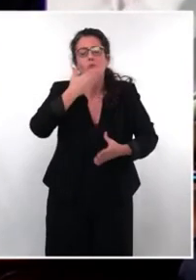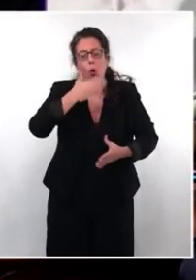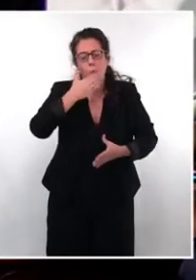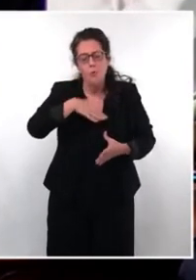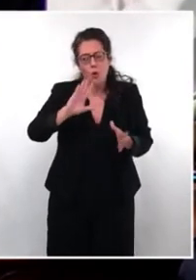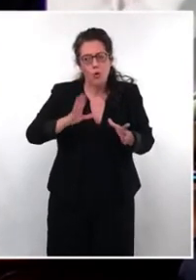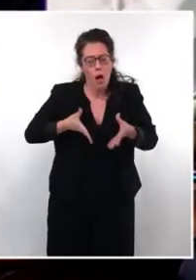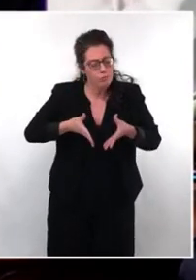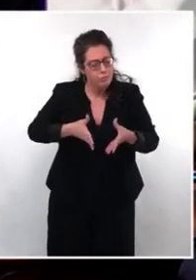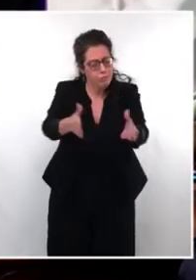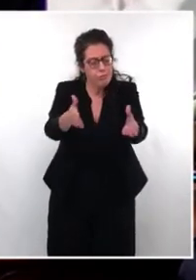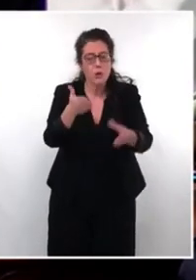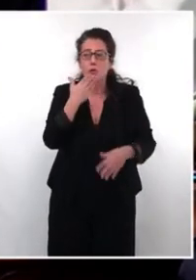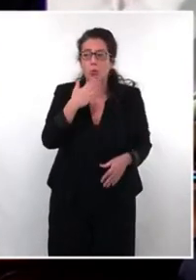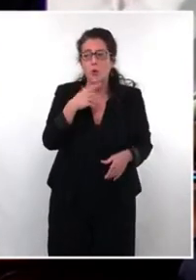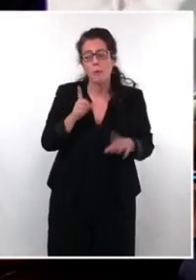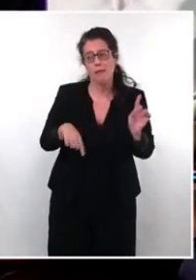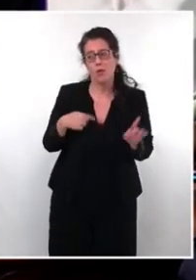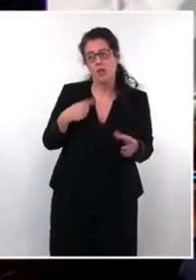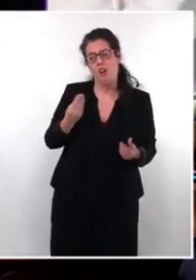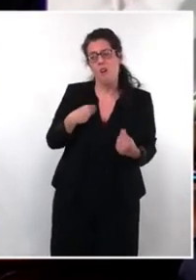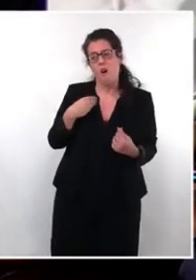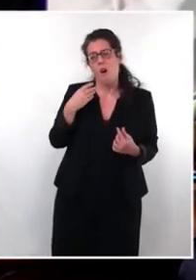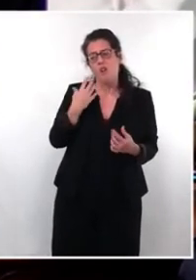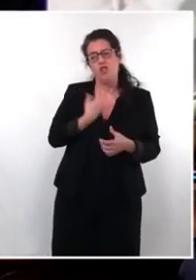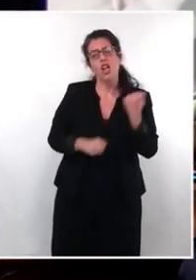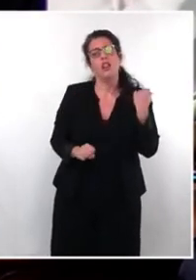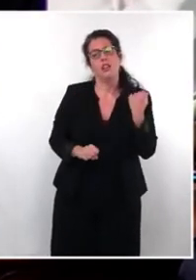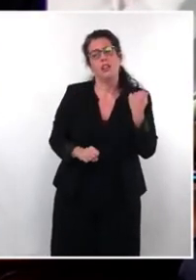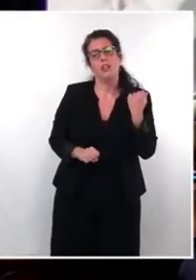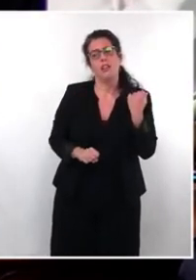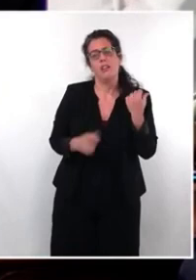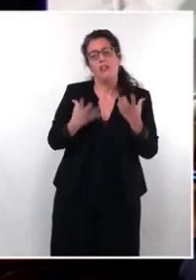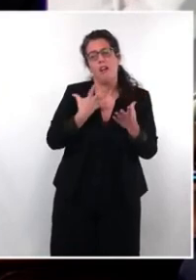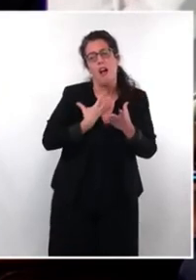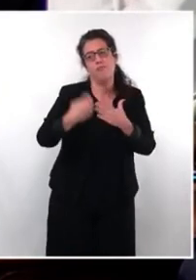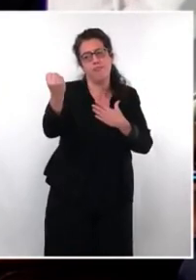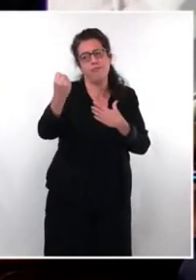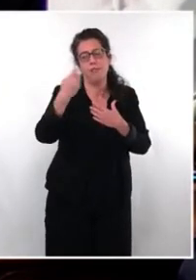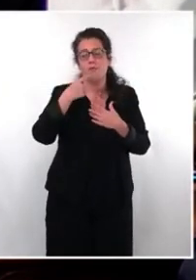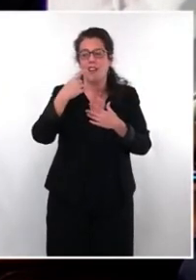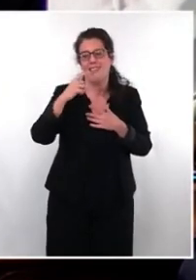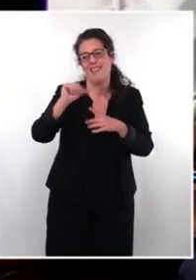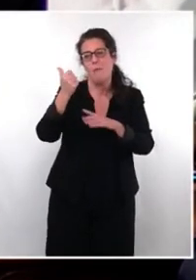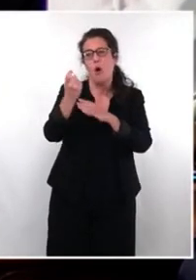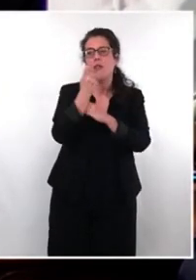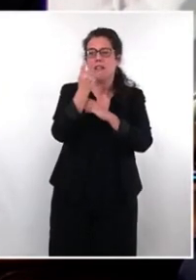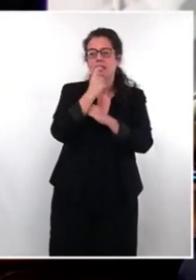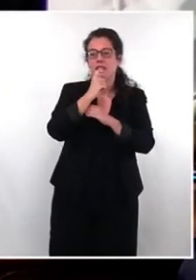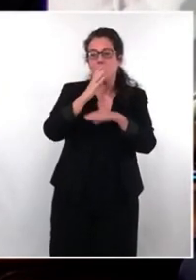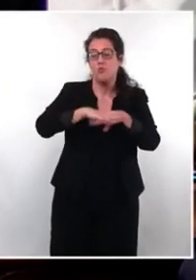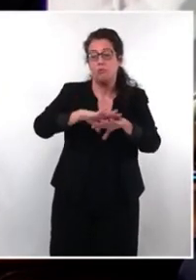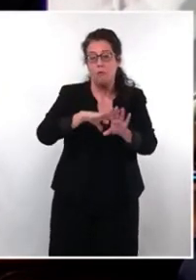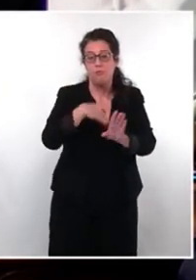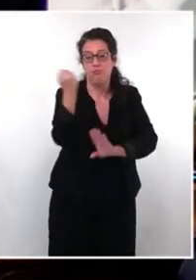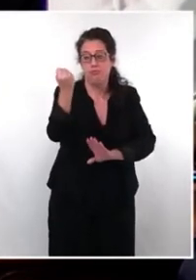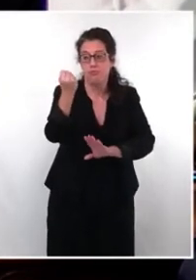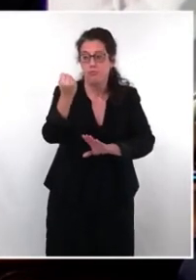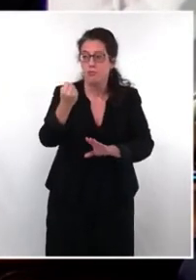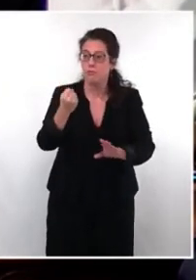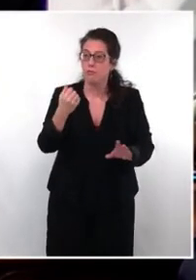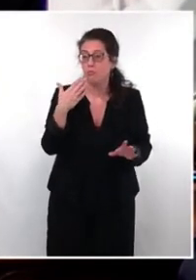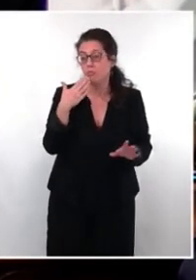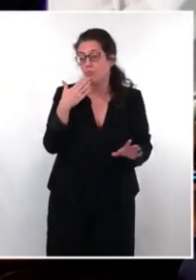simplement que parfois ça nous perturbe un petit peu de les voir repris après les avoir entendus critiquer. Merci en